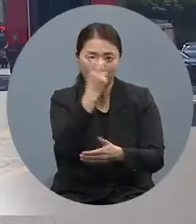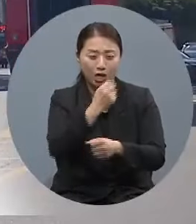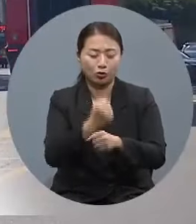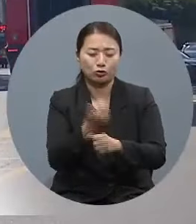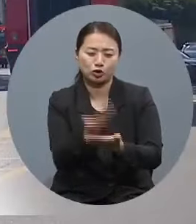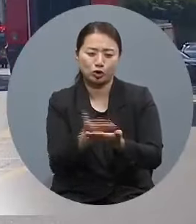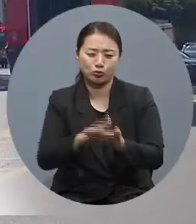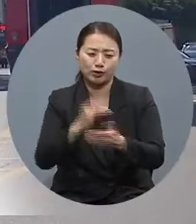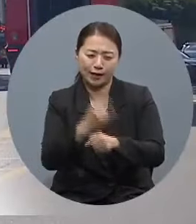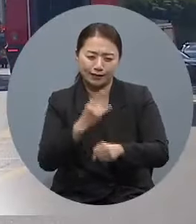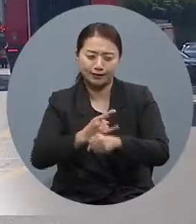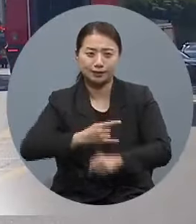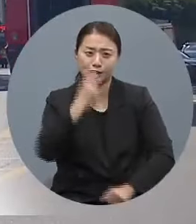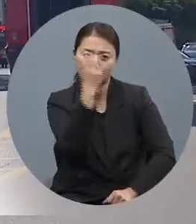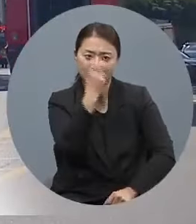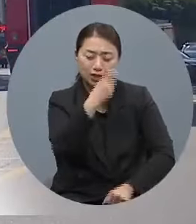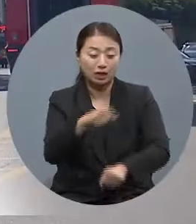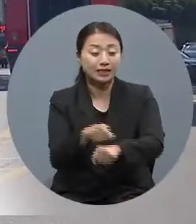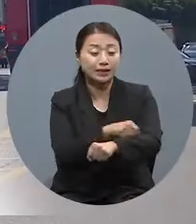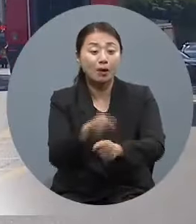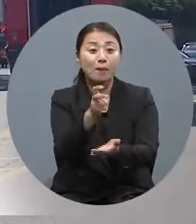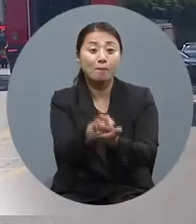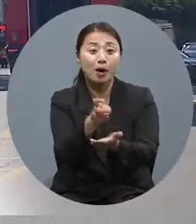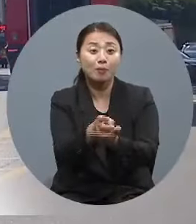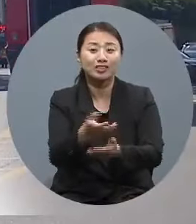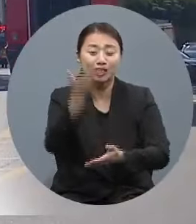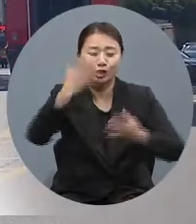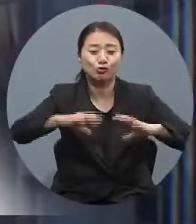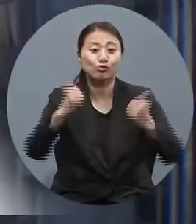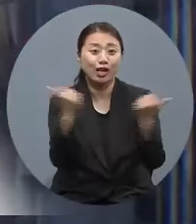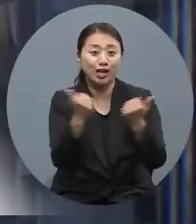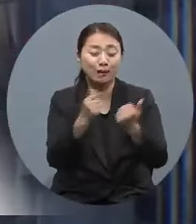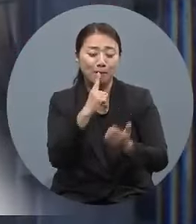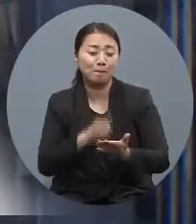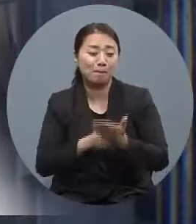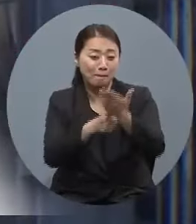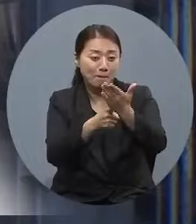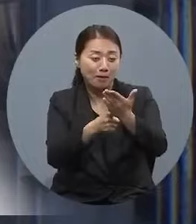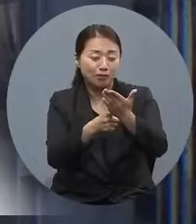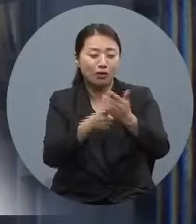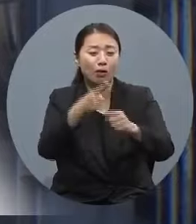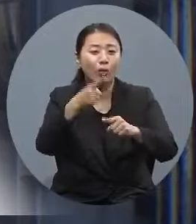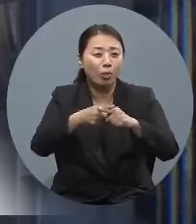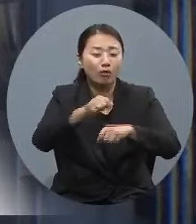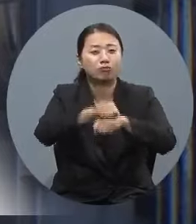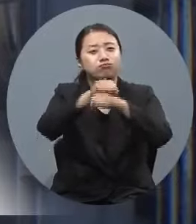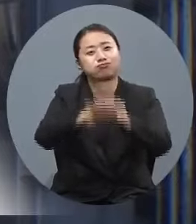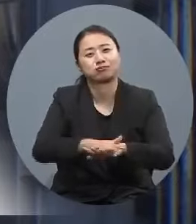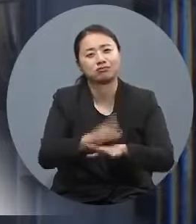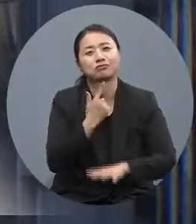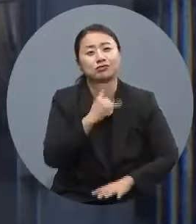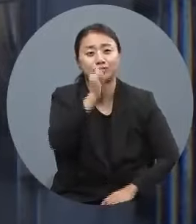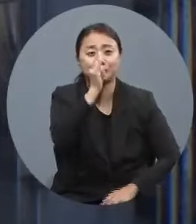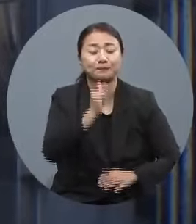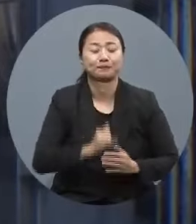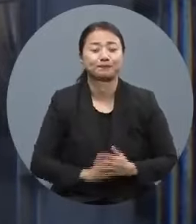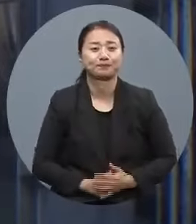제대로 정비했는지도 점검하도록 권한을 주는 특별법이 지난 국회에서 발의됐지만 심사도 거치지 못한 채